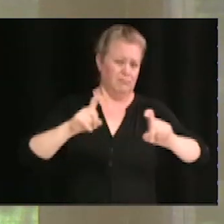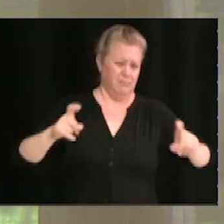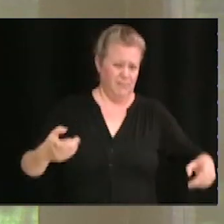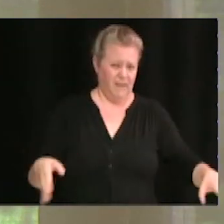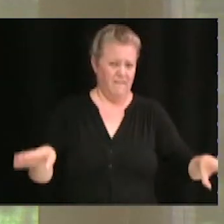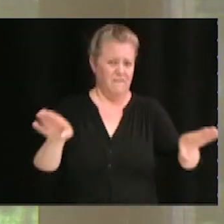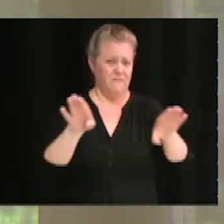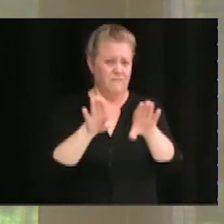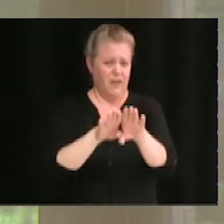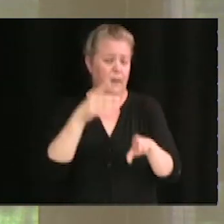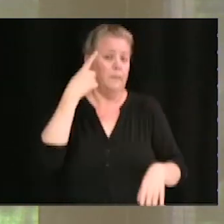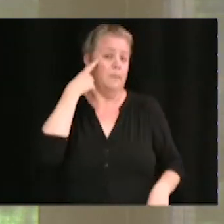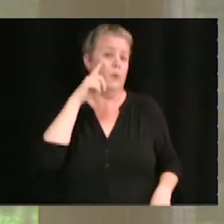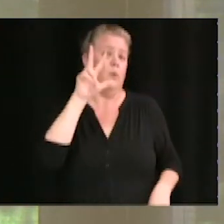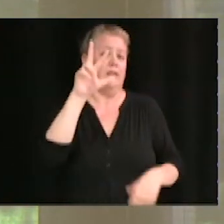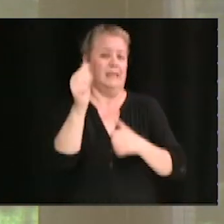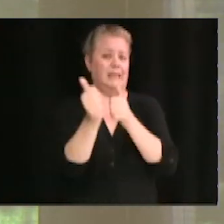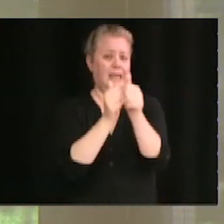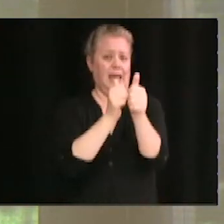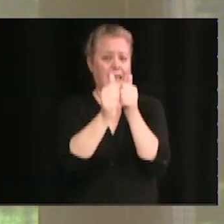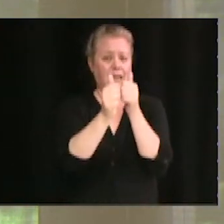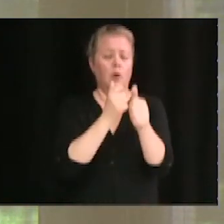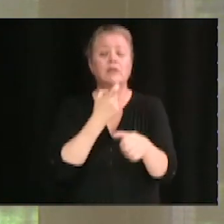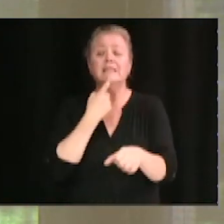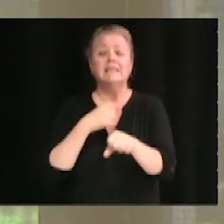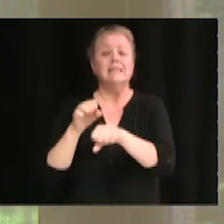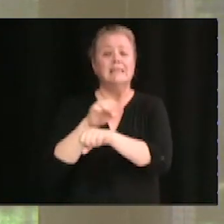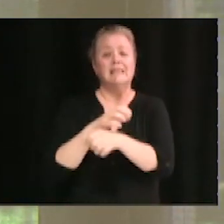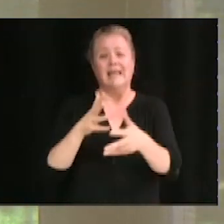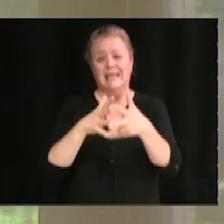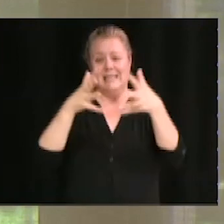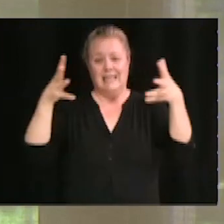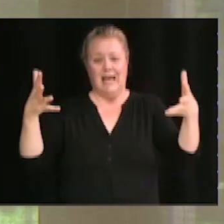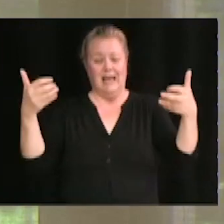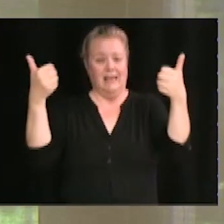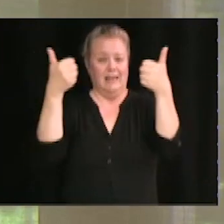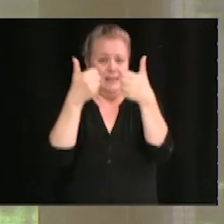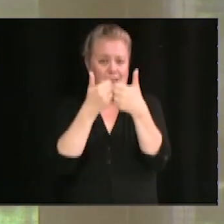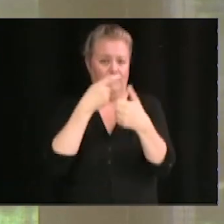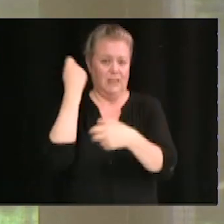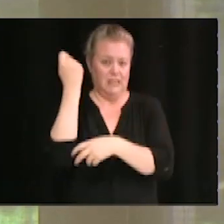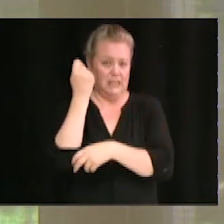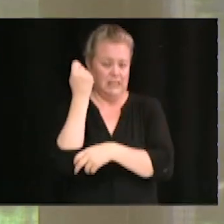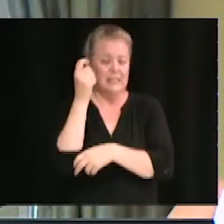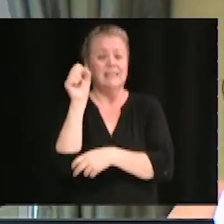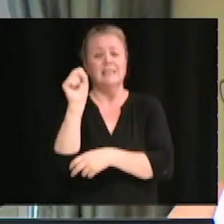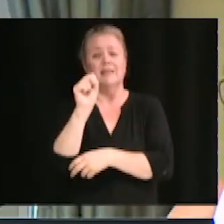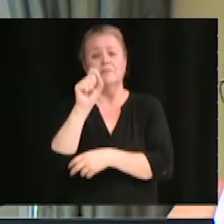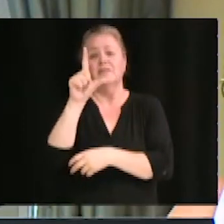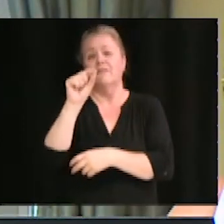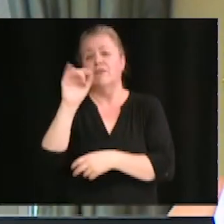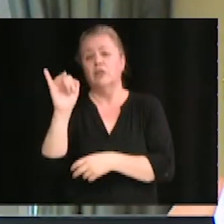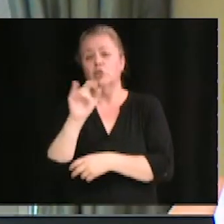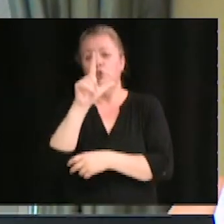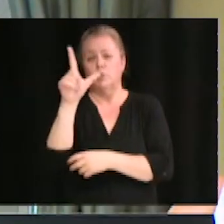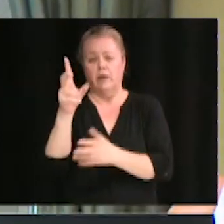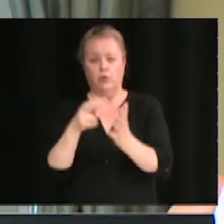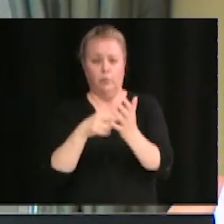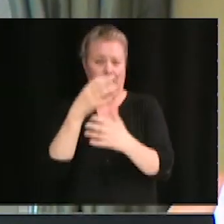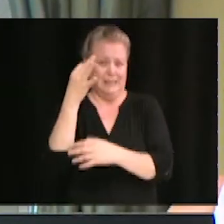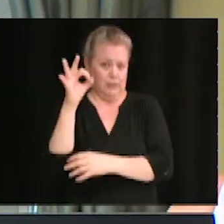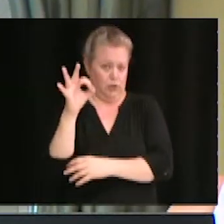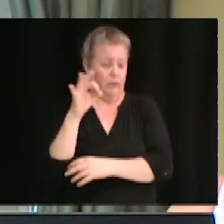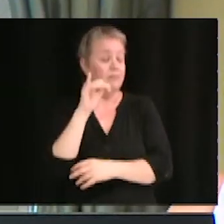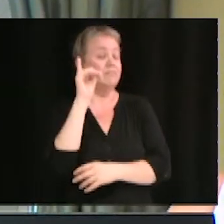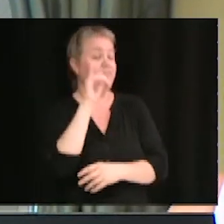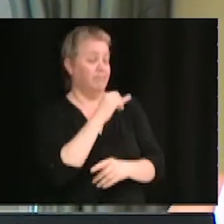triathlon organisé par le Grand Défi de Victoriaville qui aura lieu le samedi 20 juillet 2019. C'est de décréter la fermeture de diverses rues dans